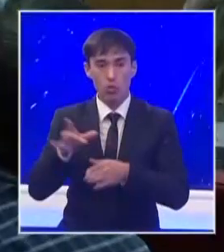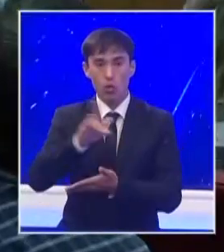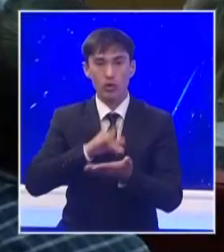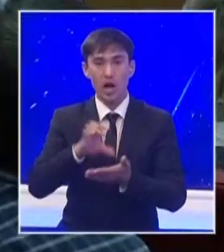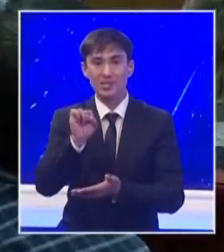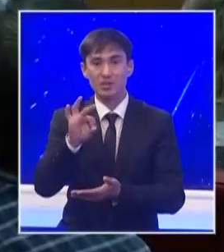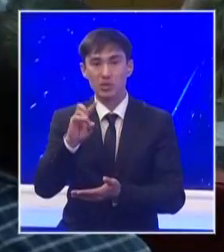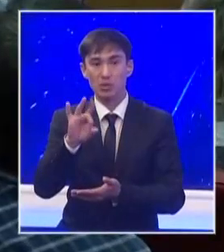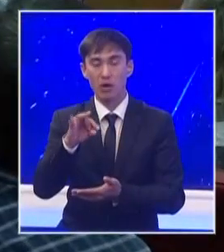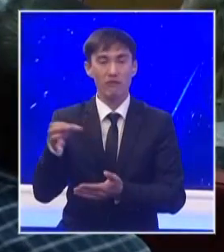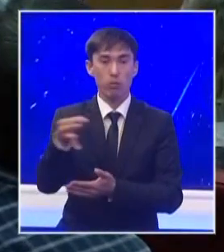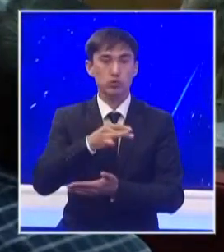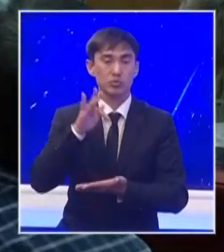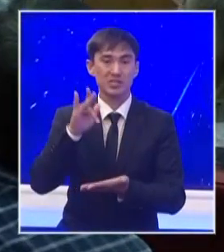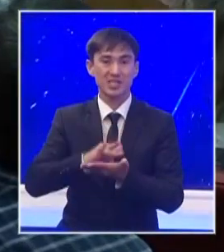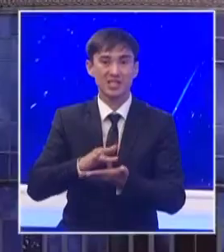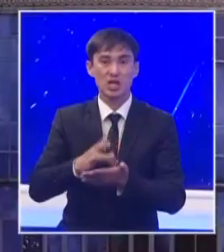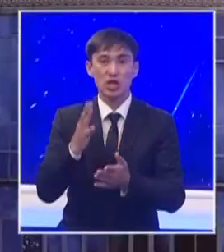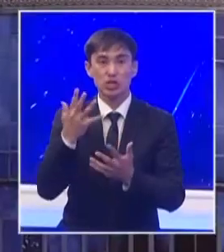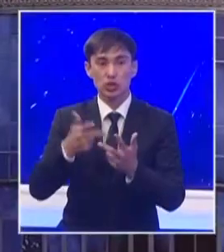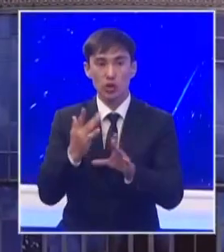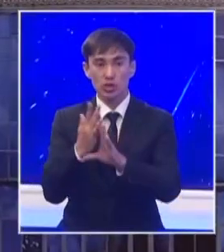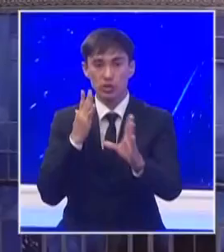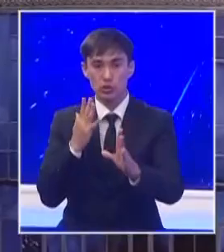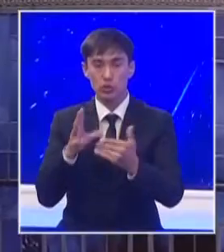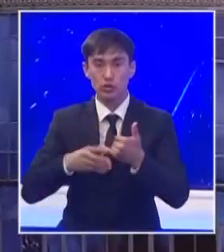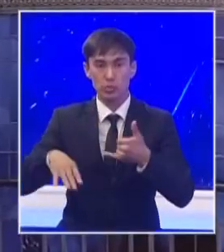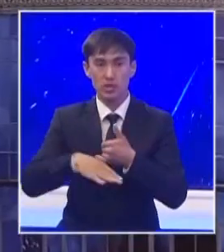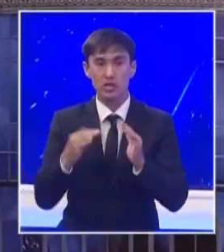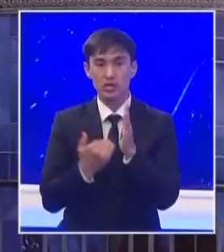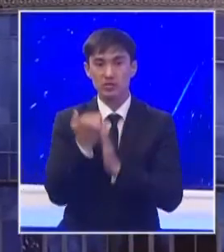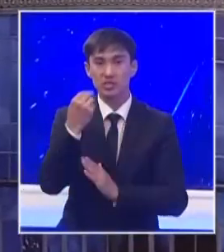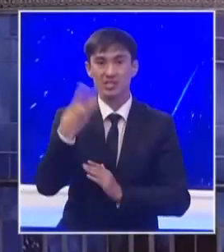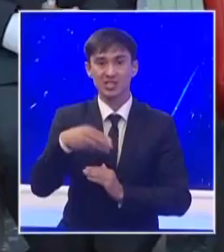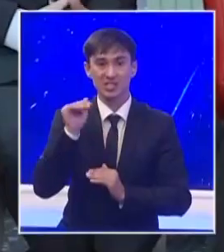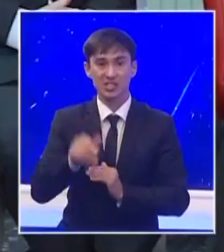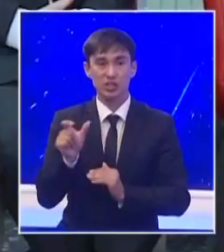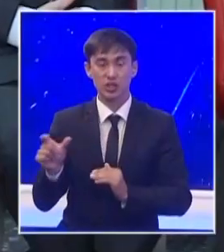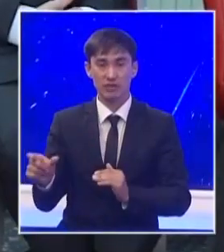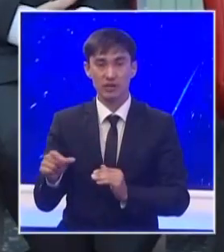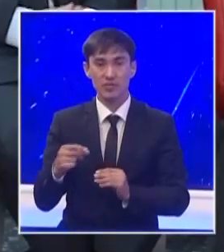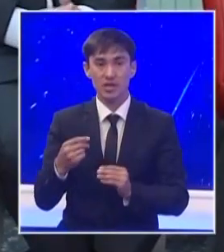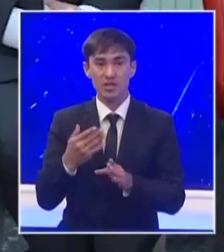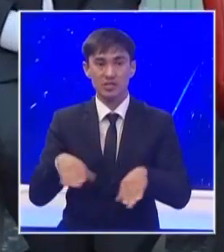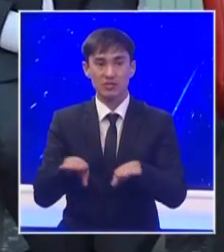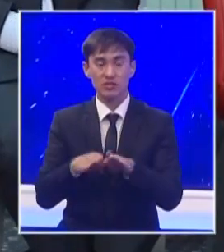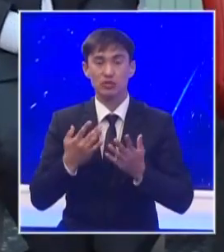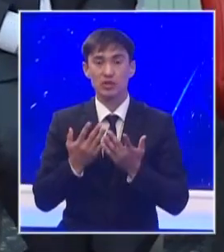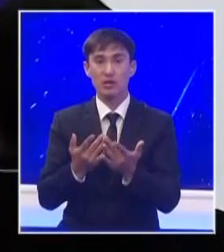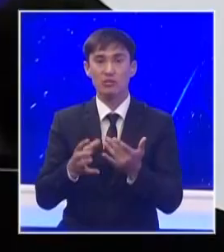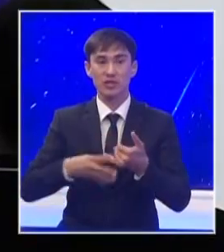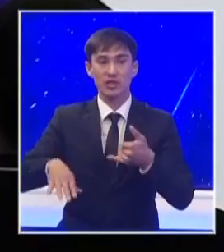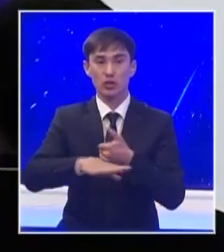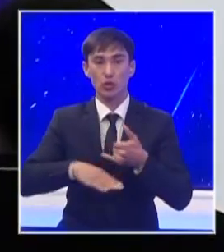Асет Масабаев, в областном центре число очередников на земельный участок составляет свыше 30 тысяч человек. Из соответствующих требований